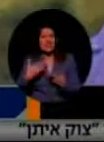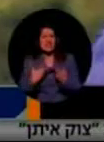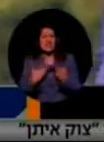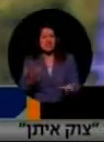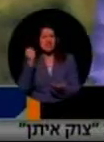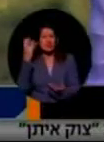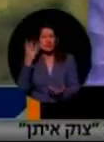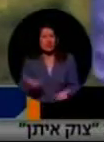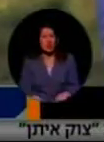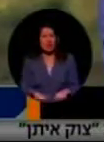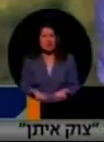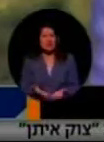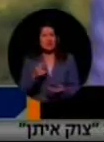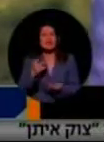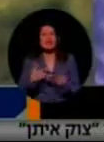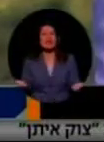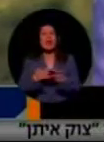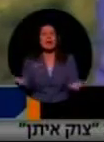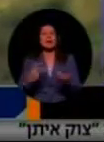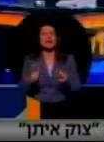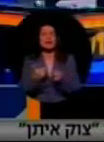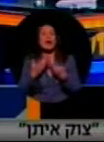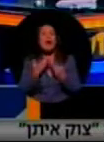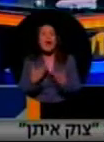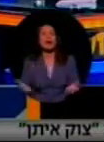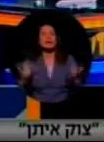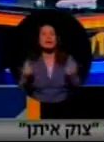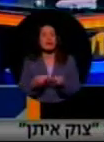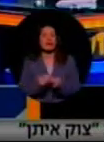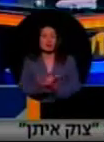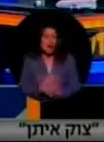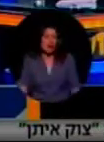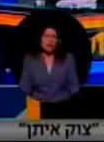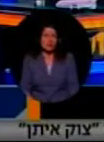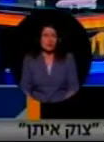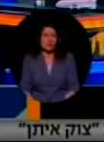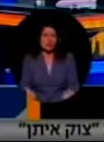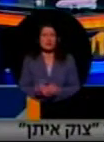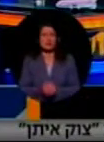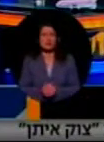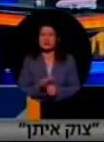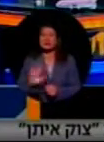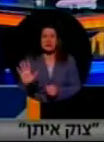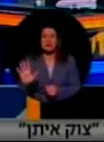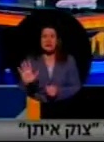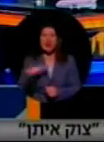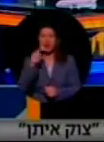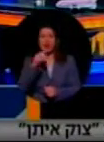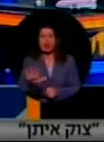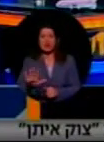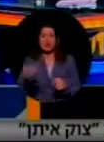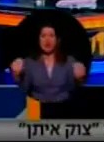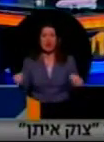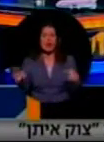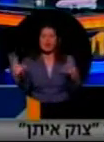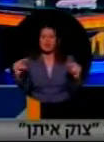אותם ונתפסים לזה, אין שום קשר, אין שום קשר מהדברים. סבבה, צריך לשלם או לא? למה לא? מה שיש ככה. כי יש כסף, תקשיב. הוא בא